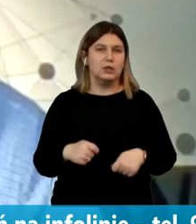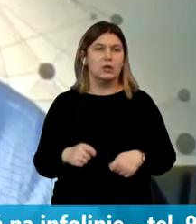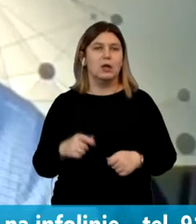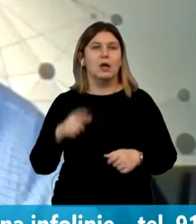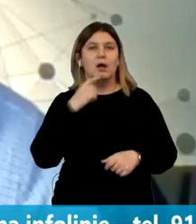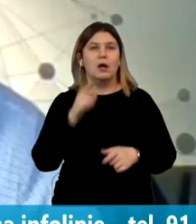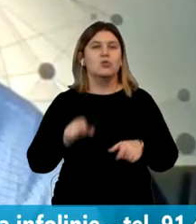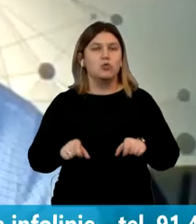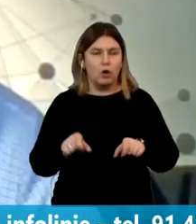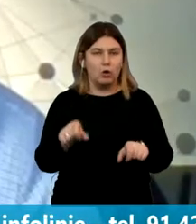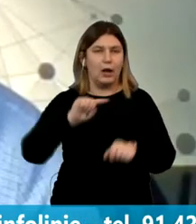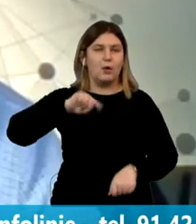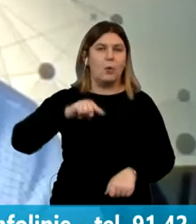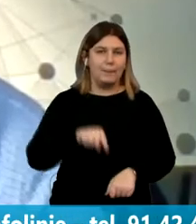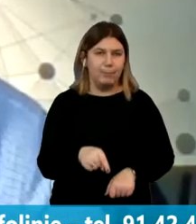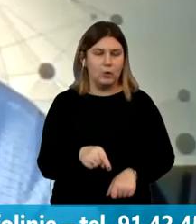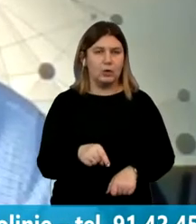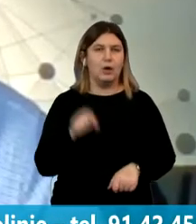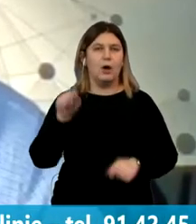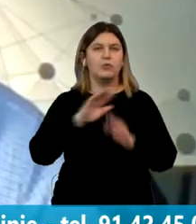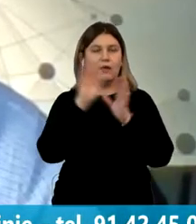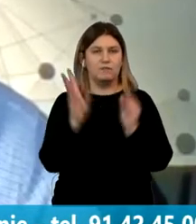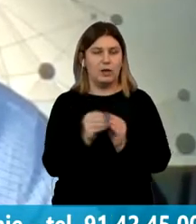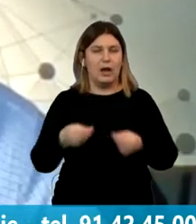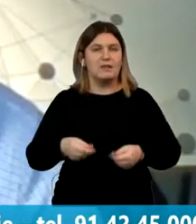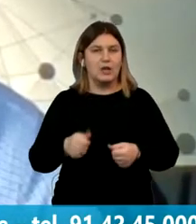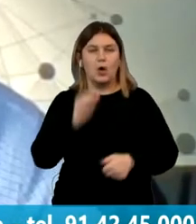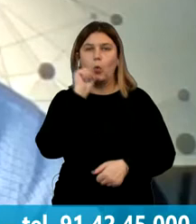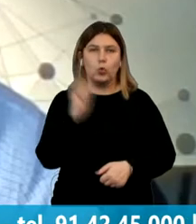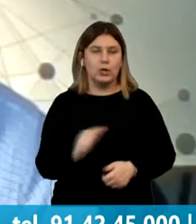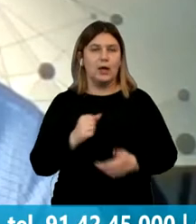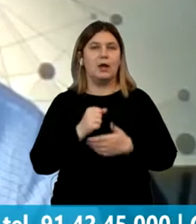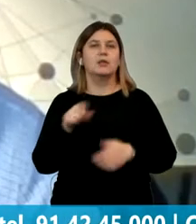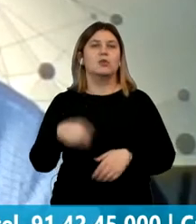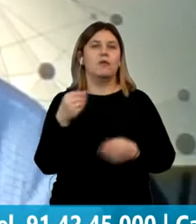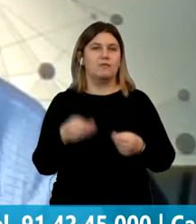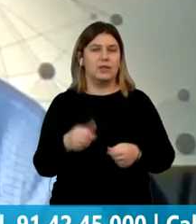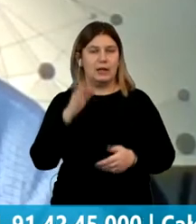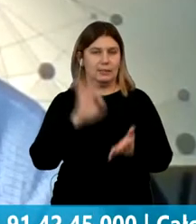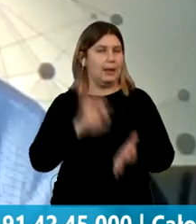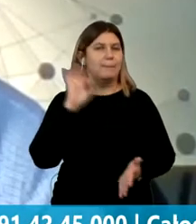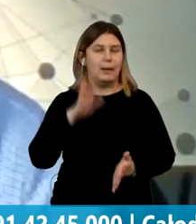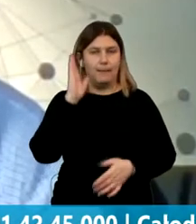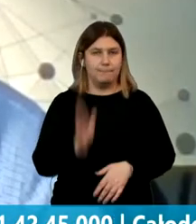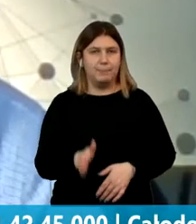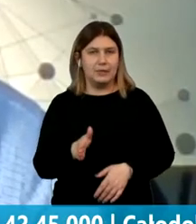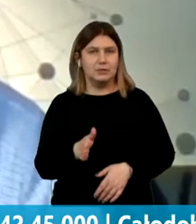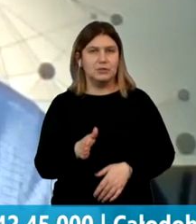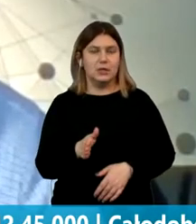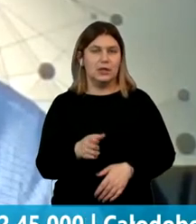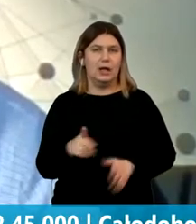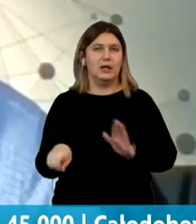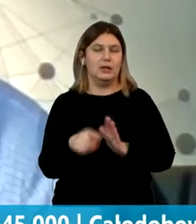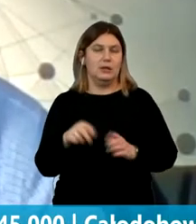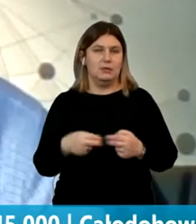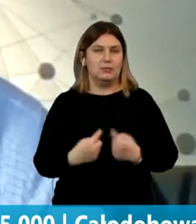torowiska, a więc właśnie głębokie i tak dalej, one wszystkie mają finansowanie unijne i to finansowanie na pewno będzie dla nas